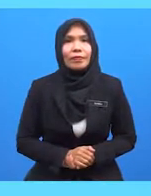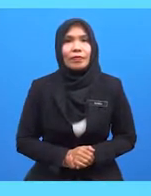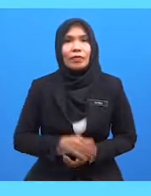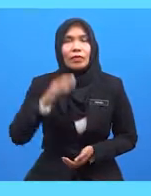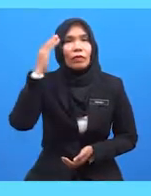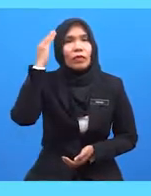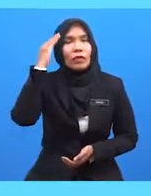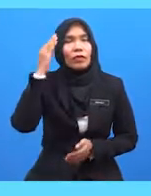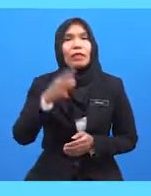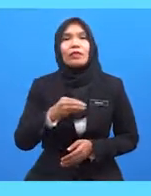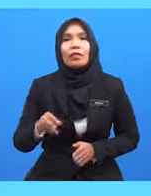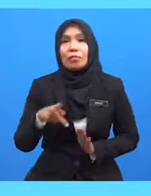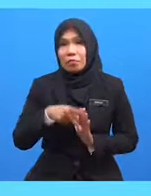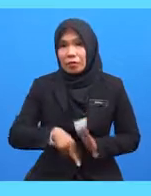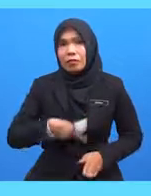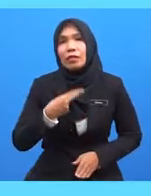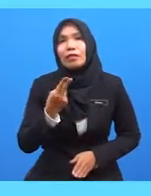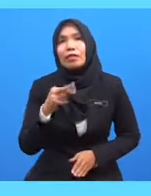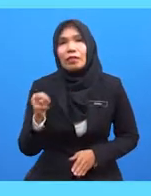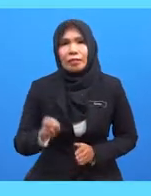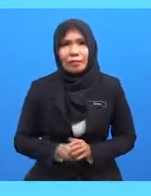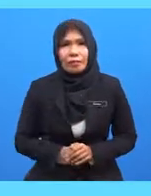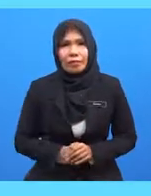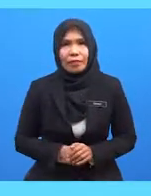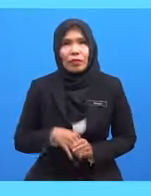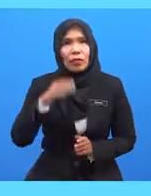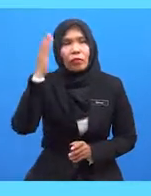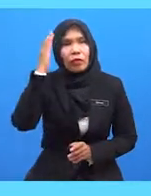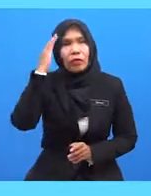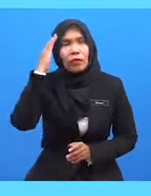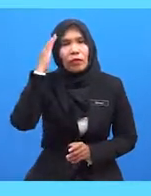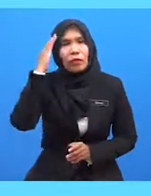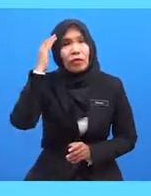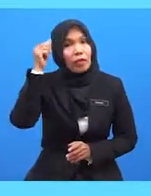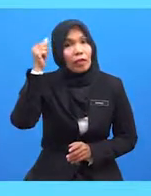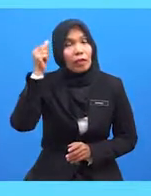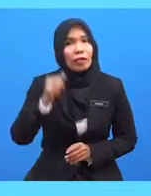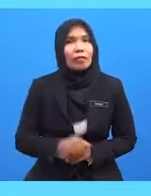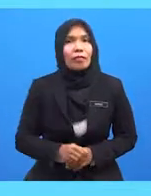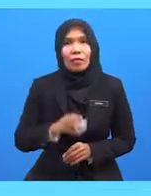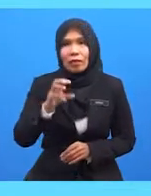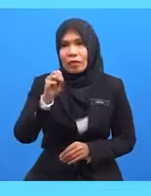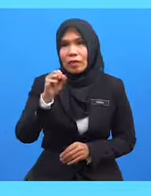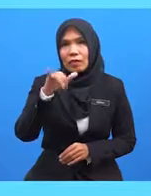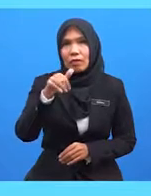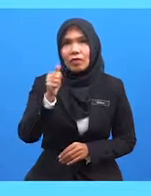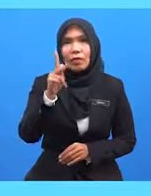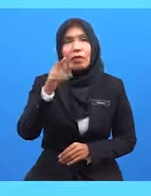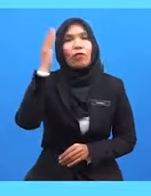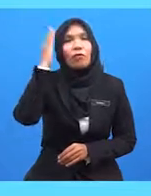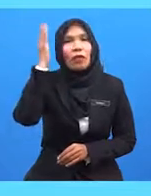fikiran dan perasaan, contoh fikir, akal, syak,